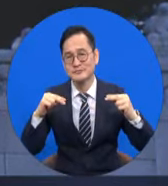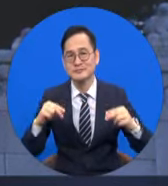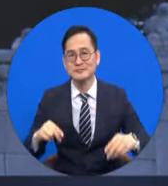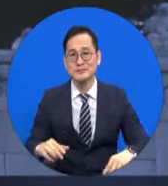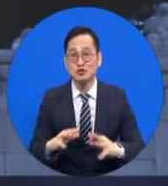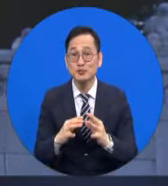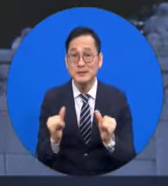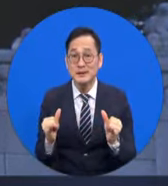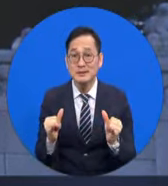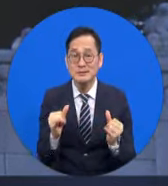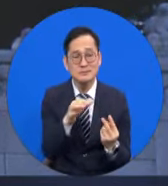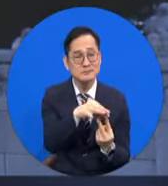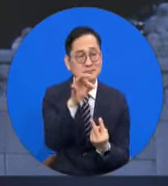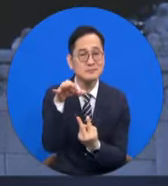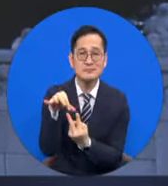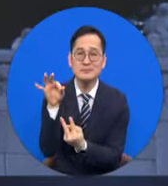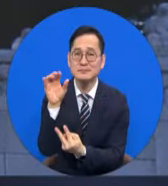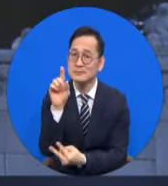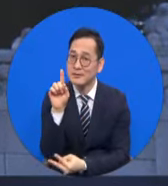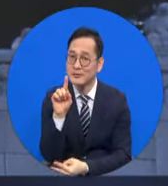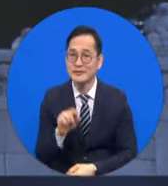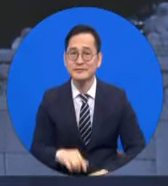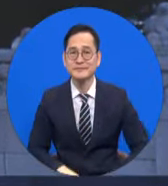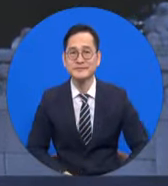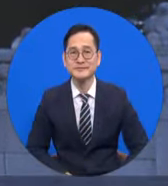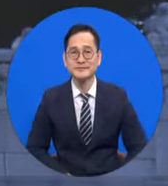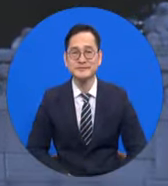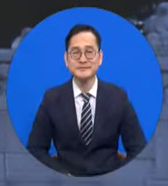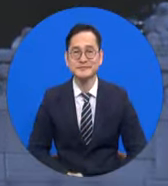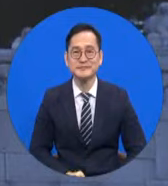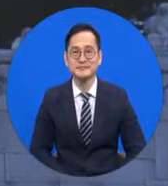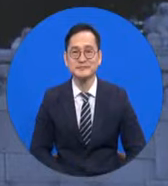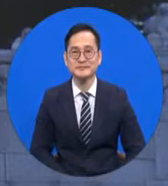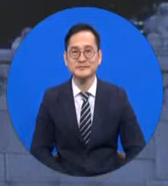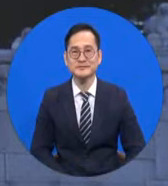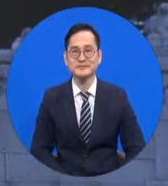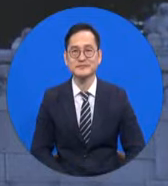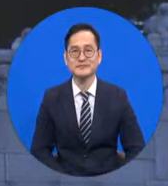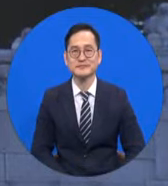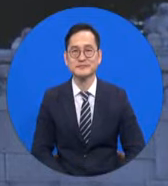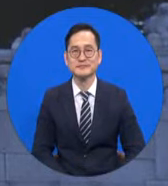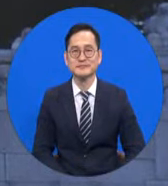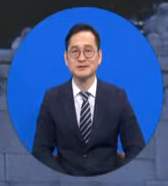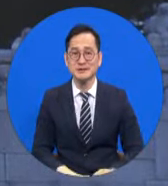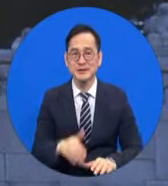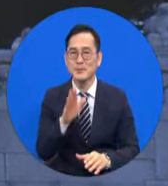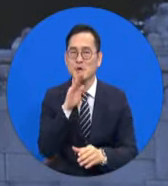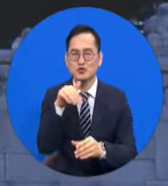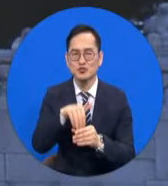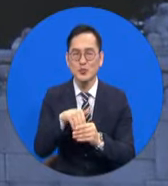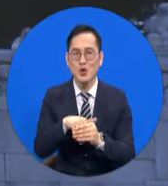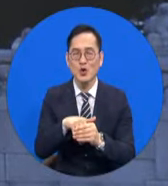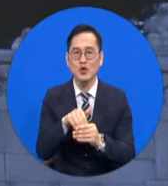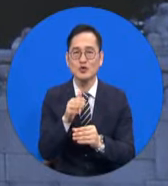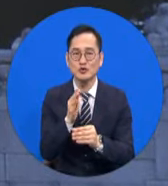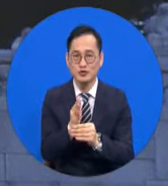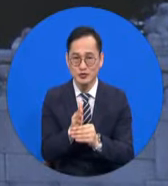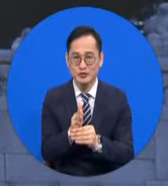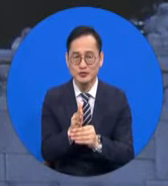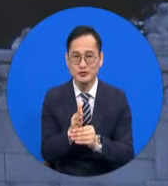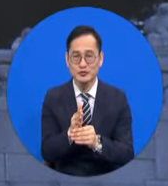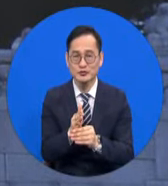어떤 심판을 택할지도 궁금합니다. 자, 나이선택 2024 총선 본투표가 진행 중입니다. 여야 모두 지난